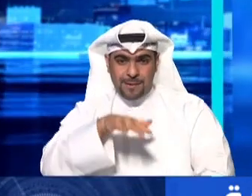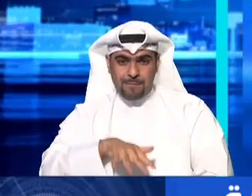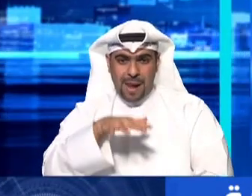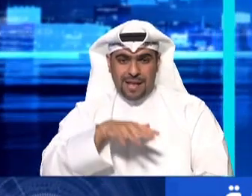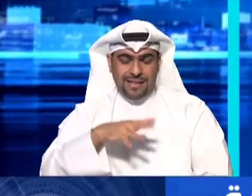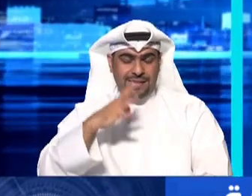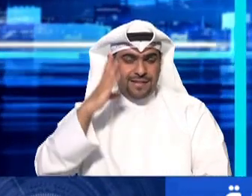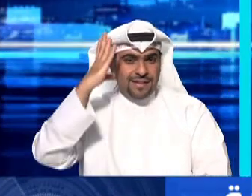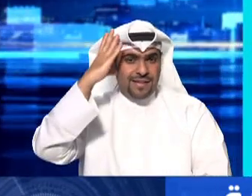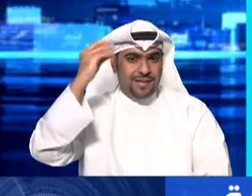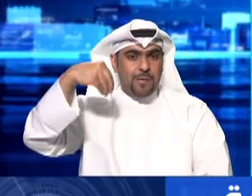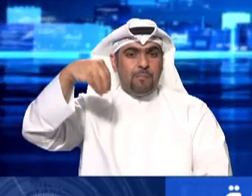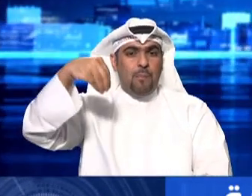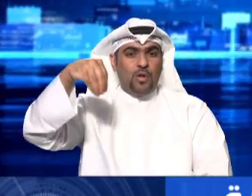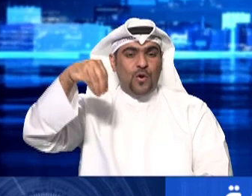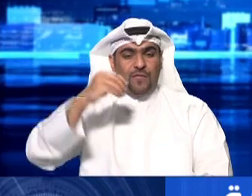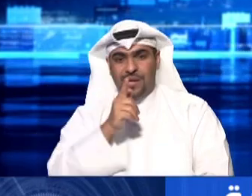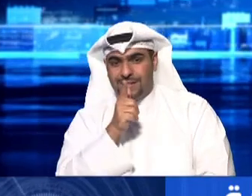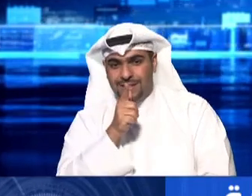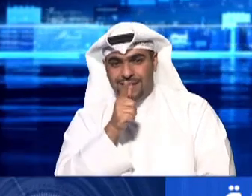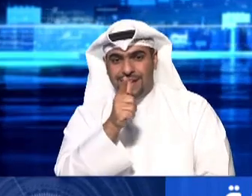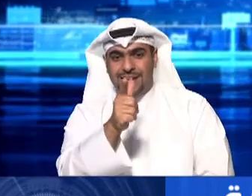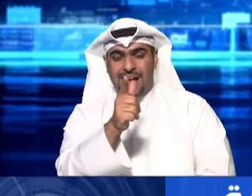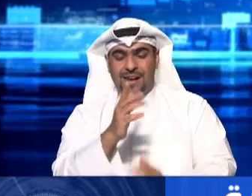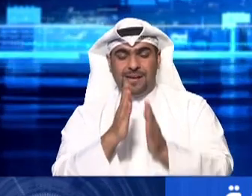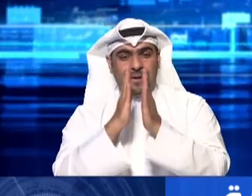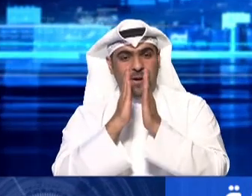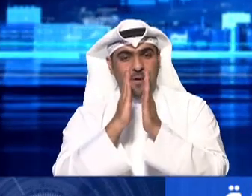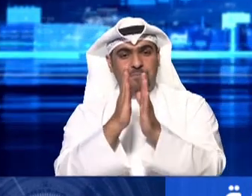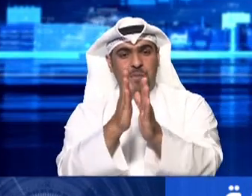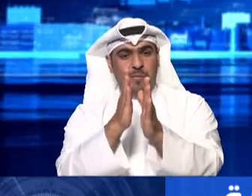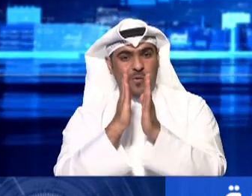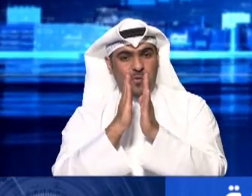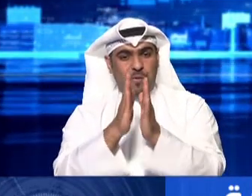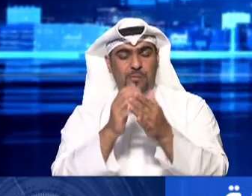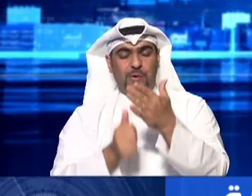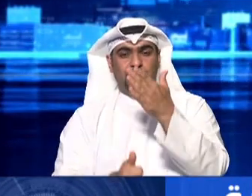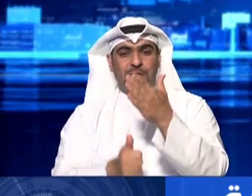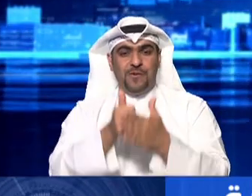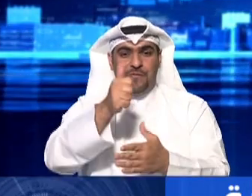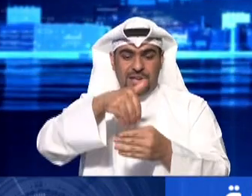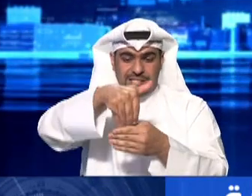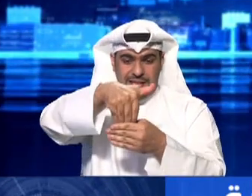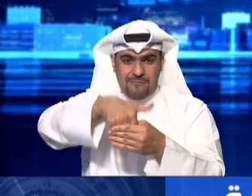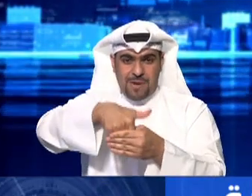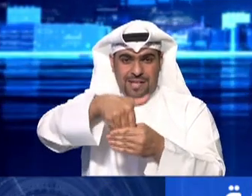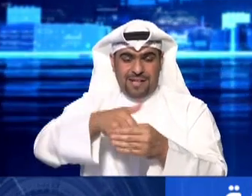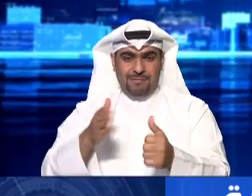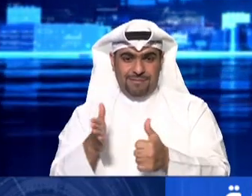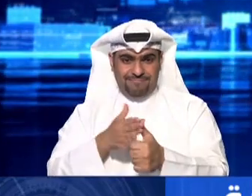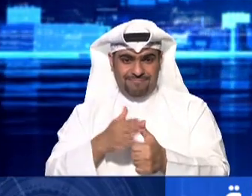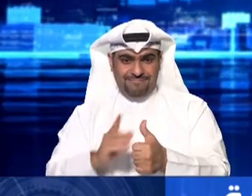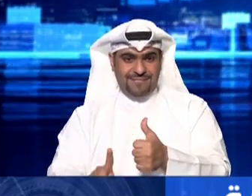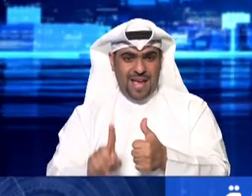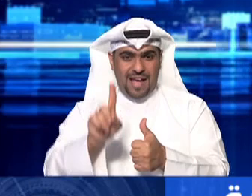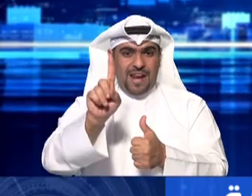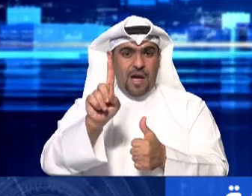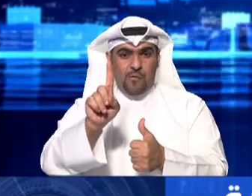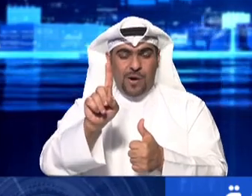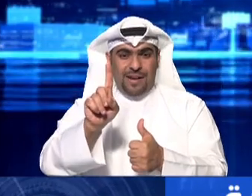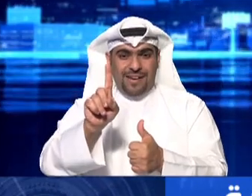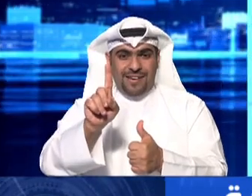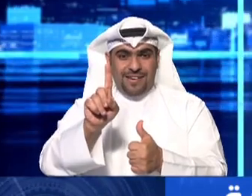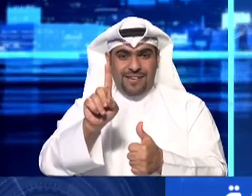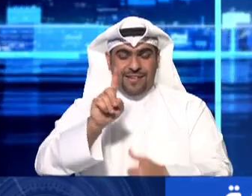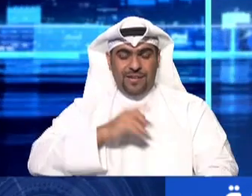ساندو الرئيسة المنتخبة في جمهورية مولدوفا الصديقة، ضمنها سموه خالص تهانيه بمناسبة فوزها في